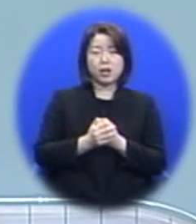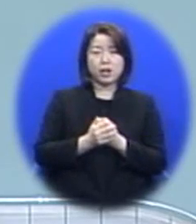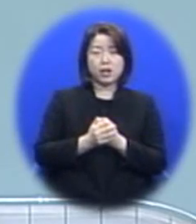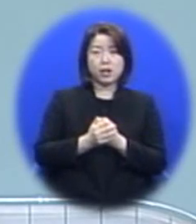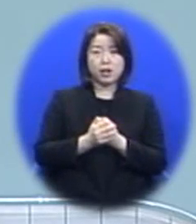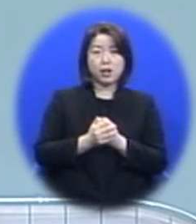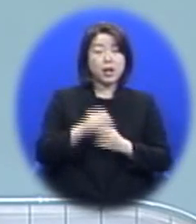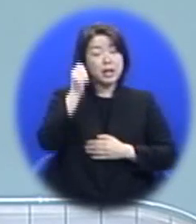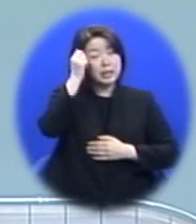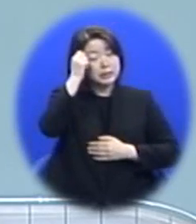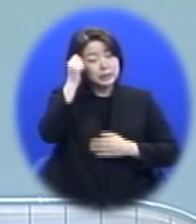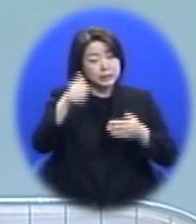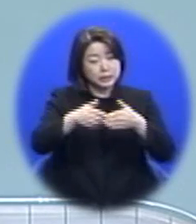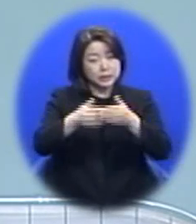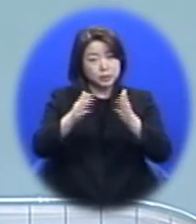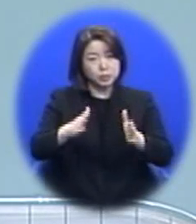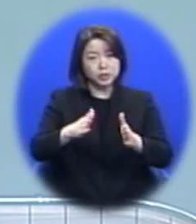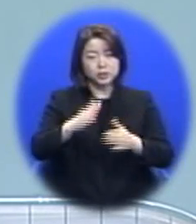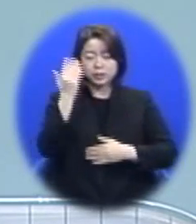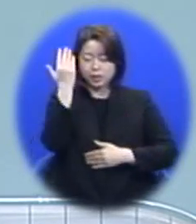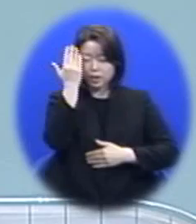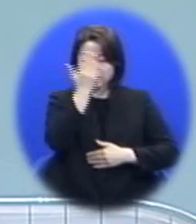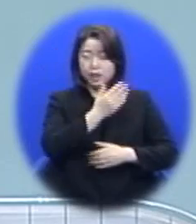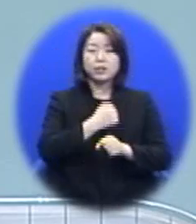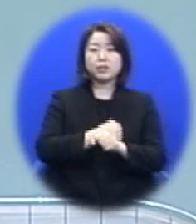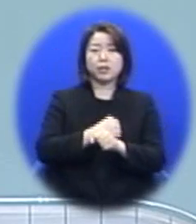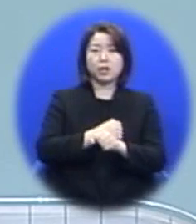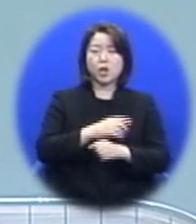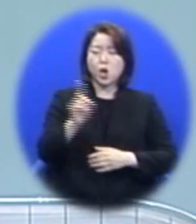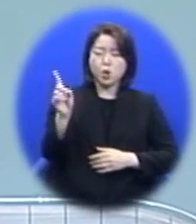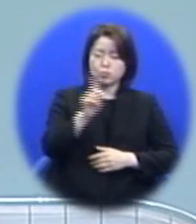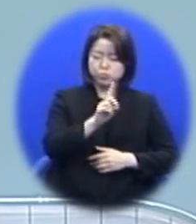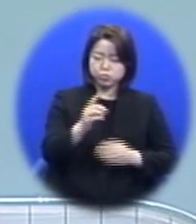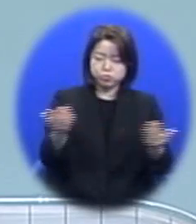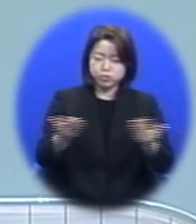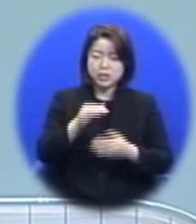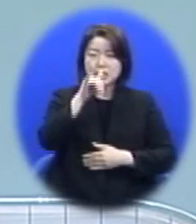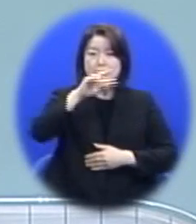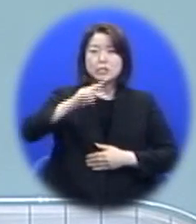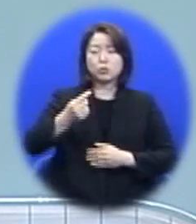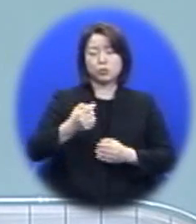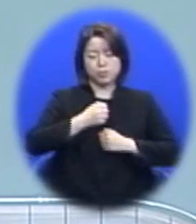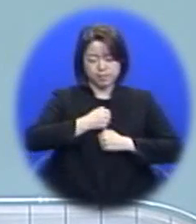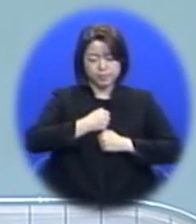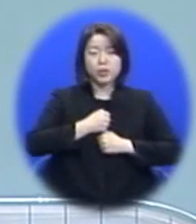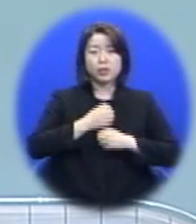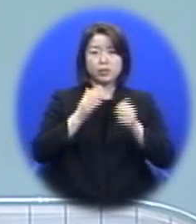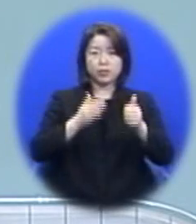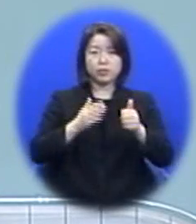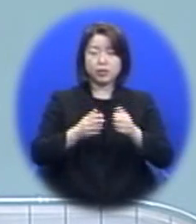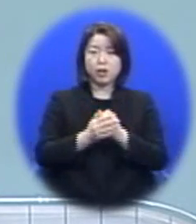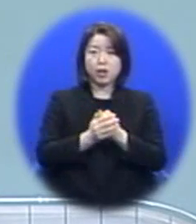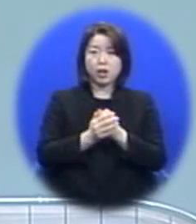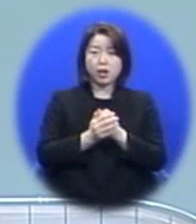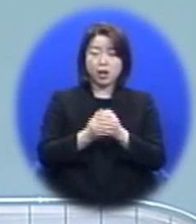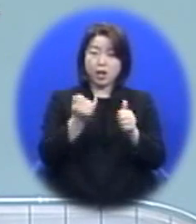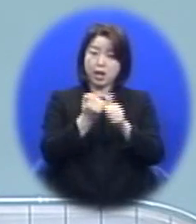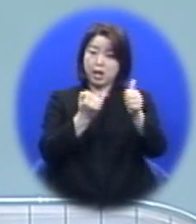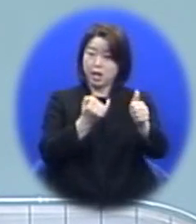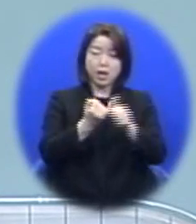침실의 정결함, 무슨 일 있어도 지켜야 합니다. 배우자 이외의